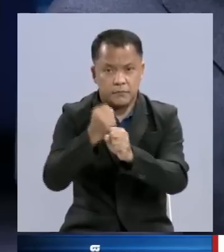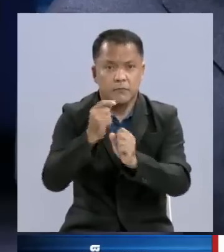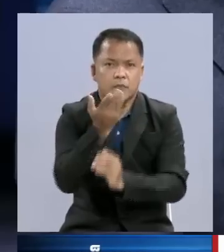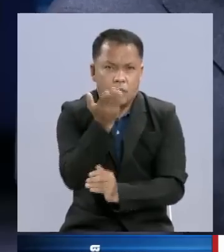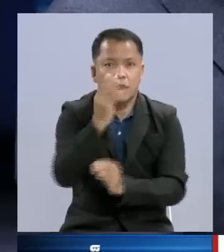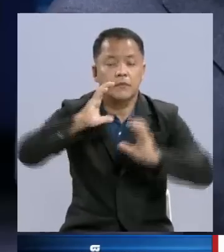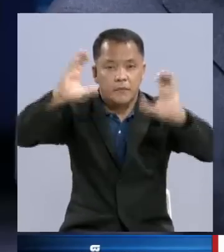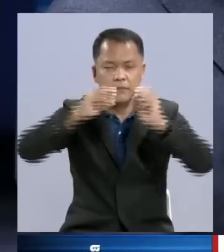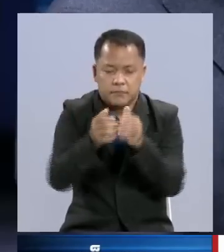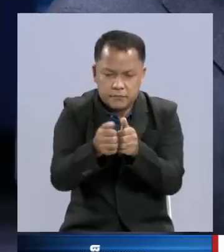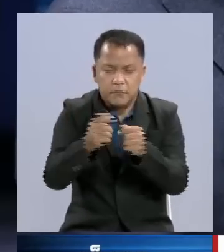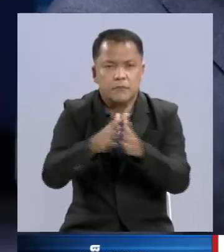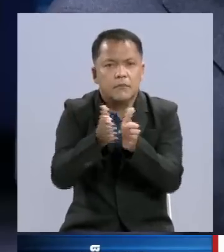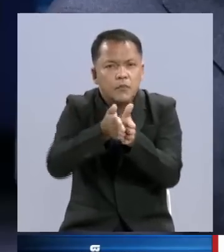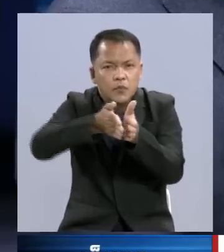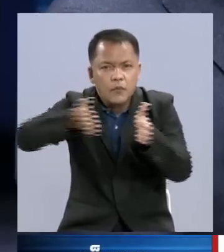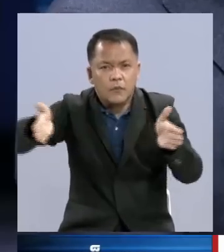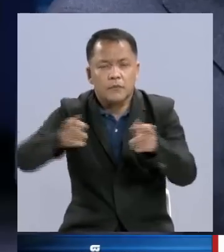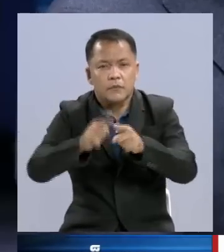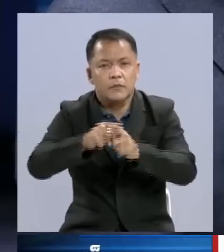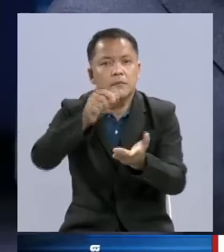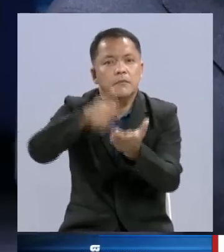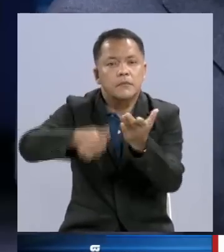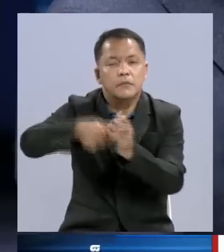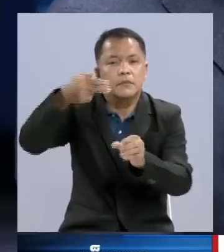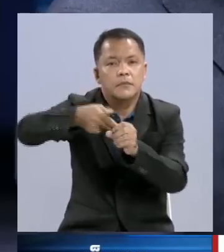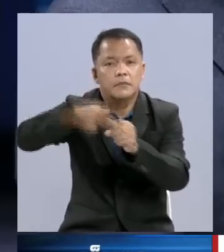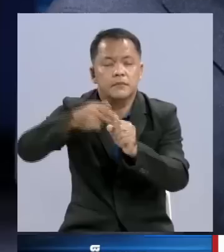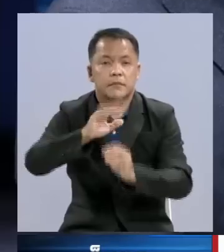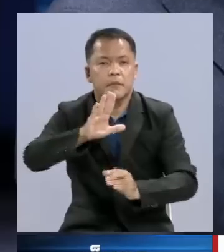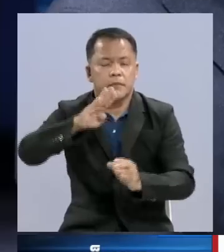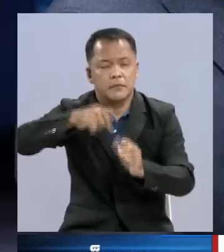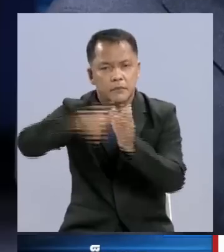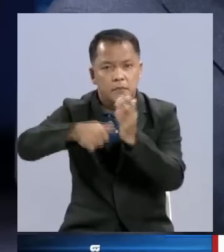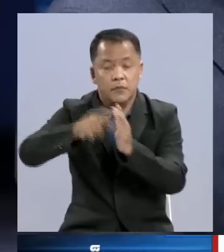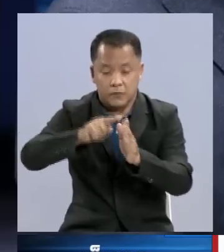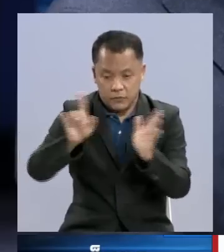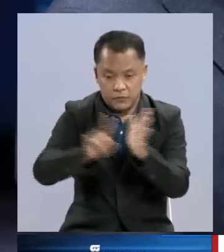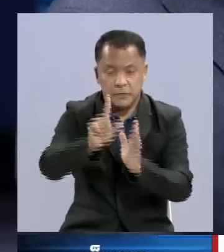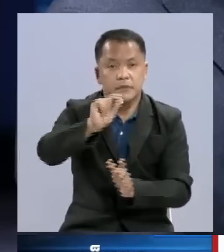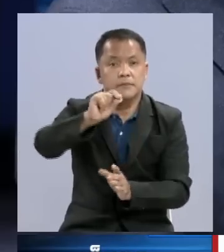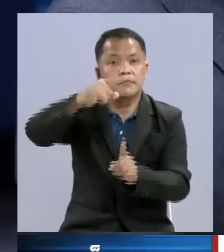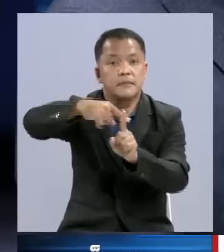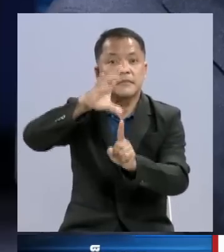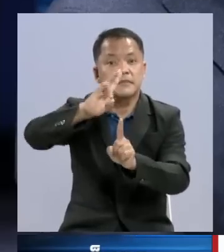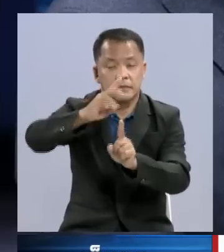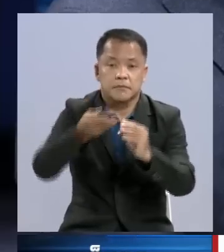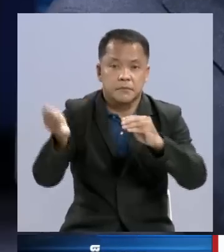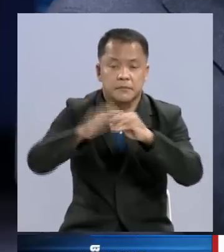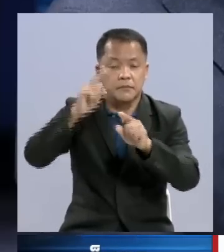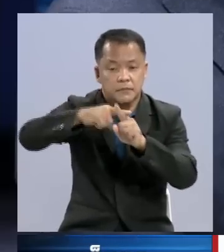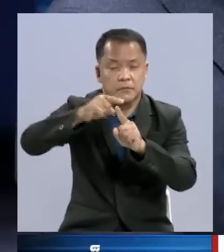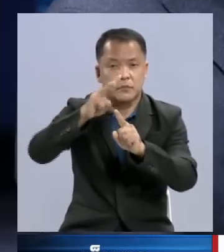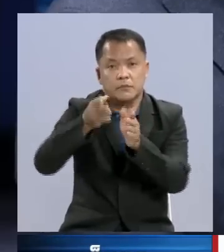ร้องให้รัฐบาลขยายเวลายกเว้นการเก็บภาษีน้ำมันดีเซลลิตรละ5บาทที่จะสิ้นสุดในวันที่20กรกฎาคมนี้ออกไปอีก2เดือน